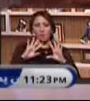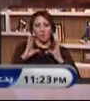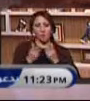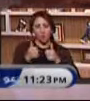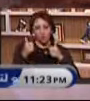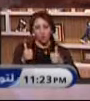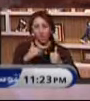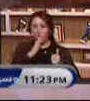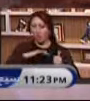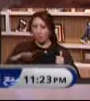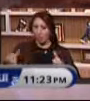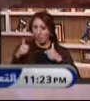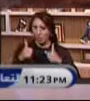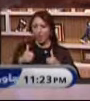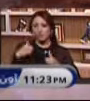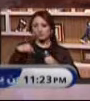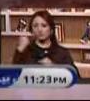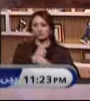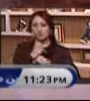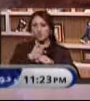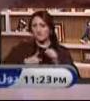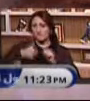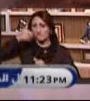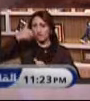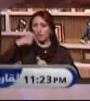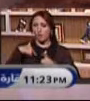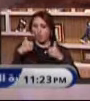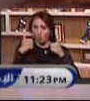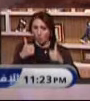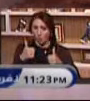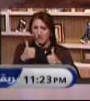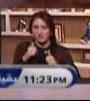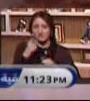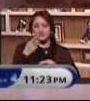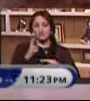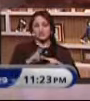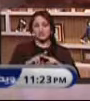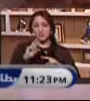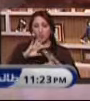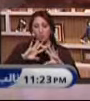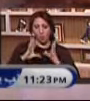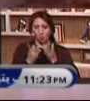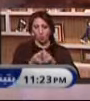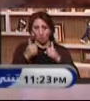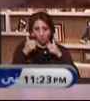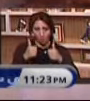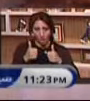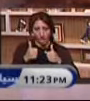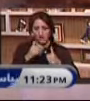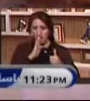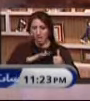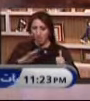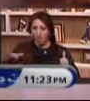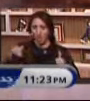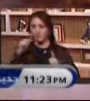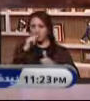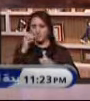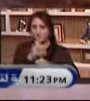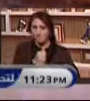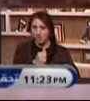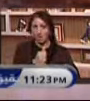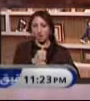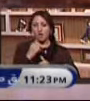يعني يعني أعزي ذلك إلى أن دي ملكات، يعني أو يعني أنا